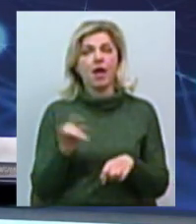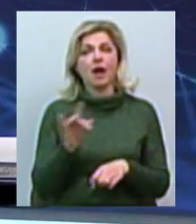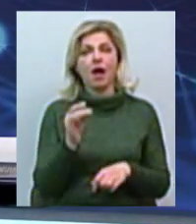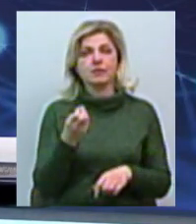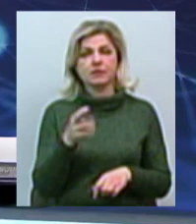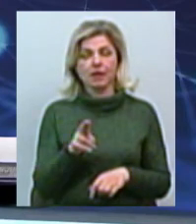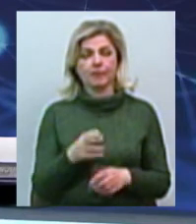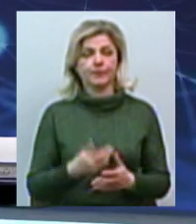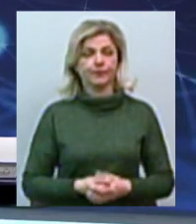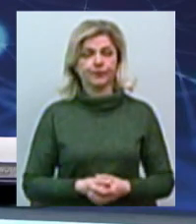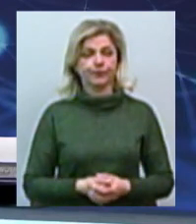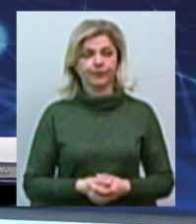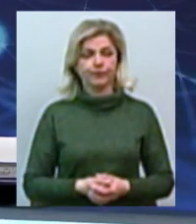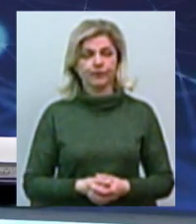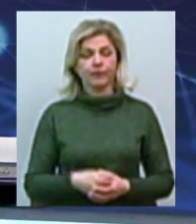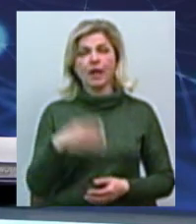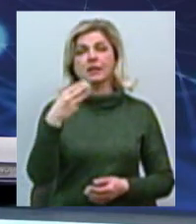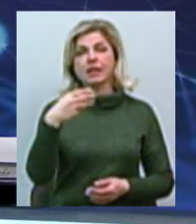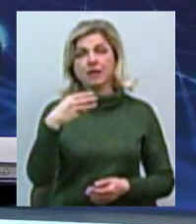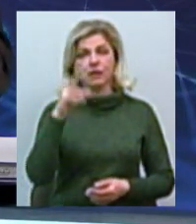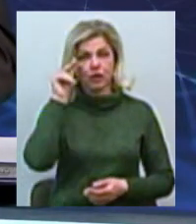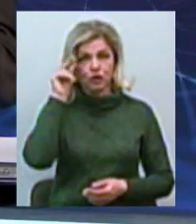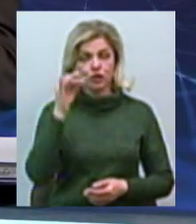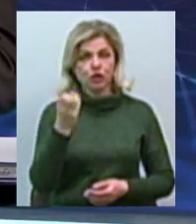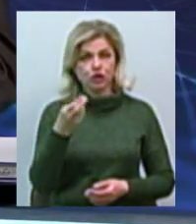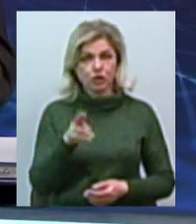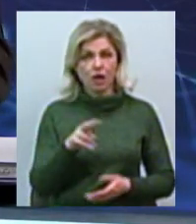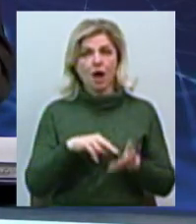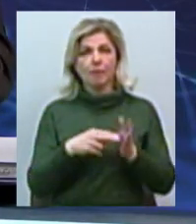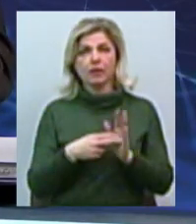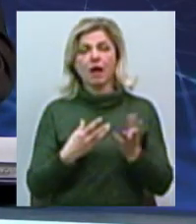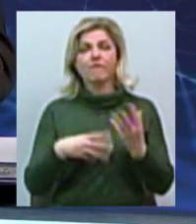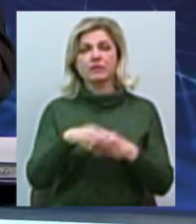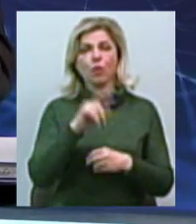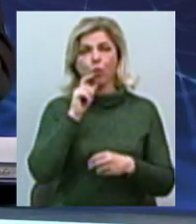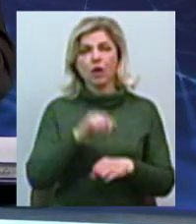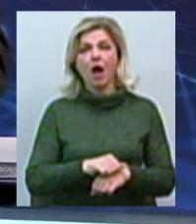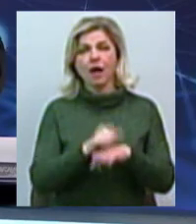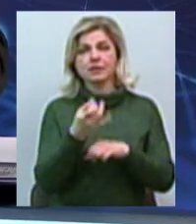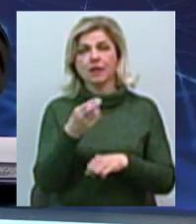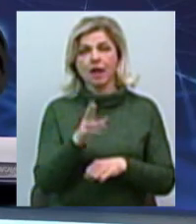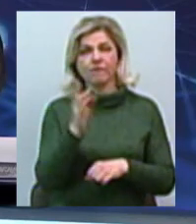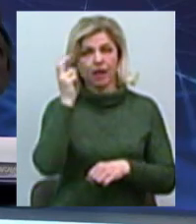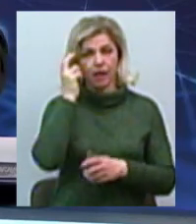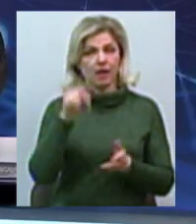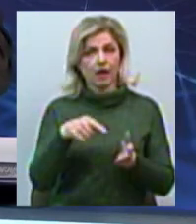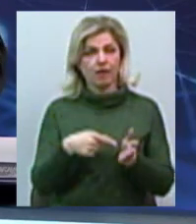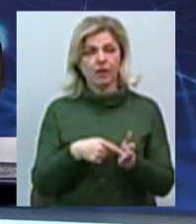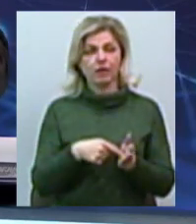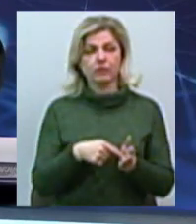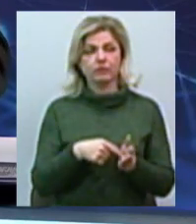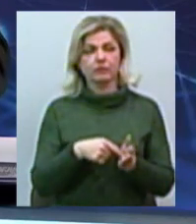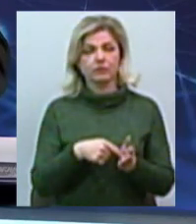Десь на 30 січня десь планується всеукраїнська акція в Києві. Це десь під розгляд